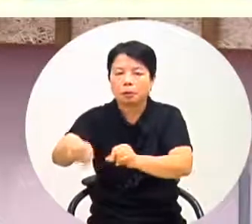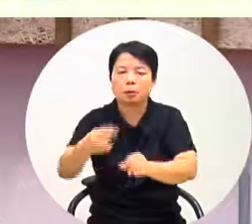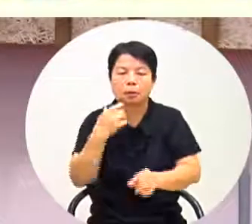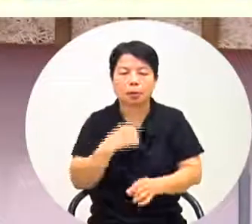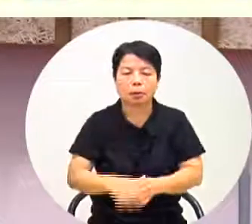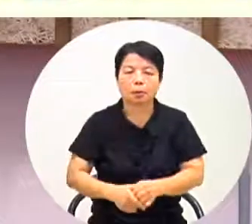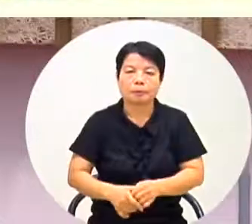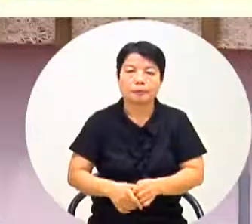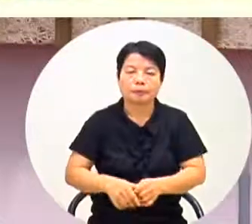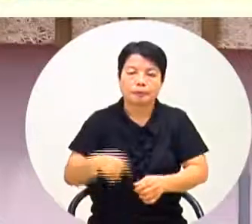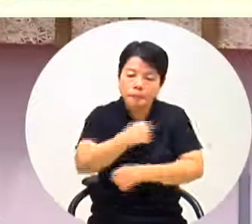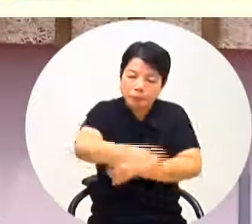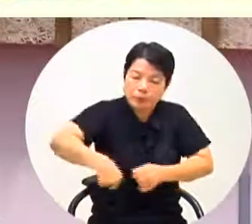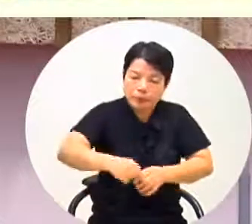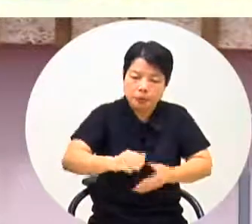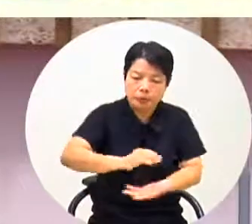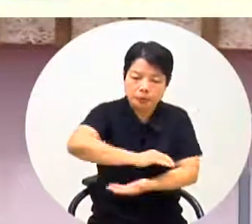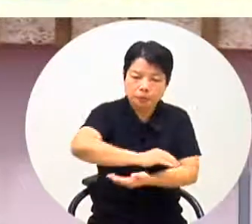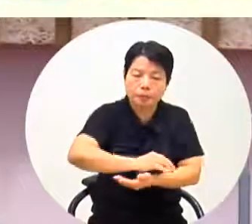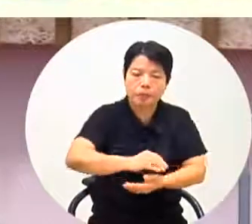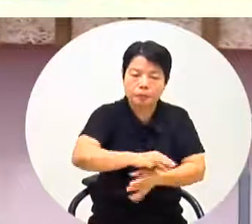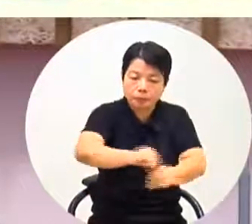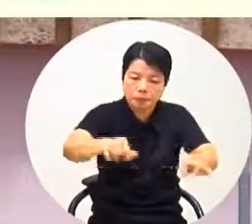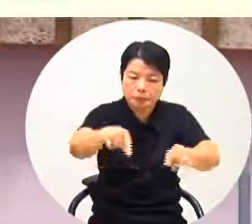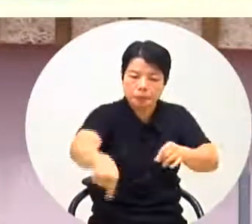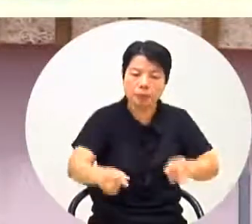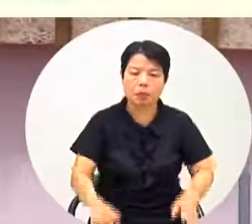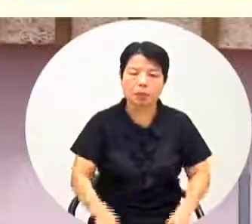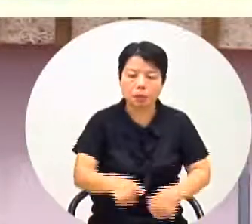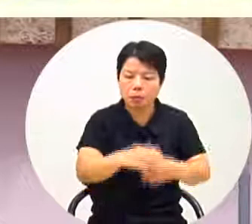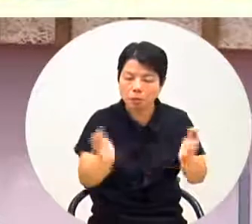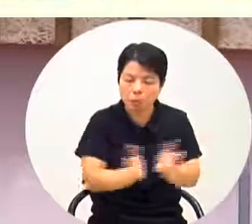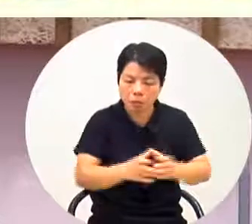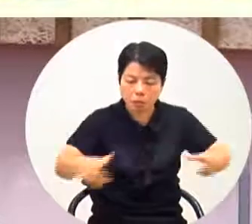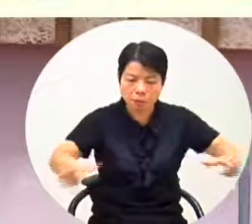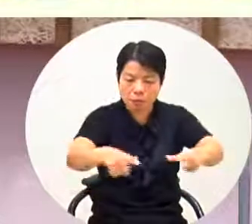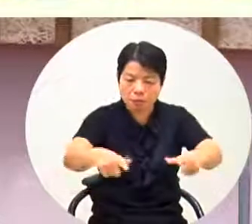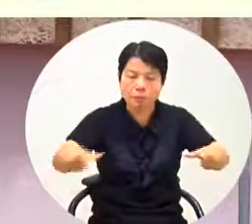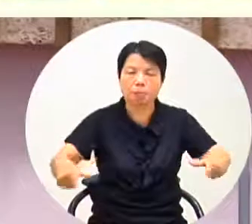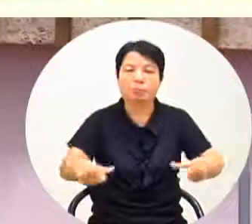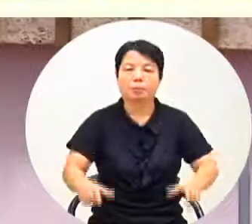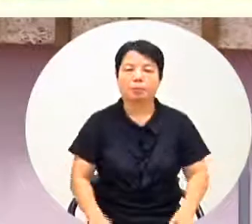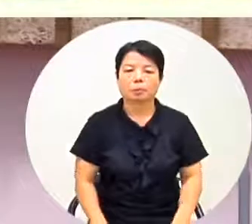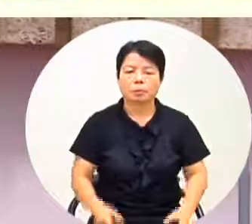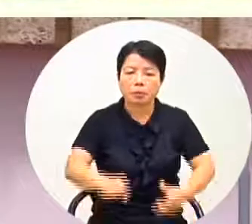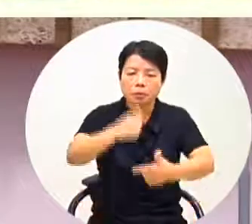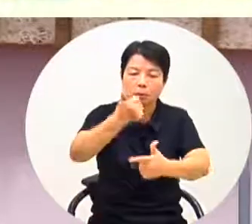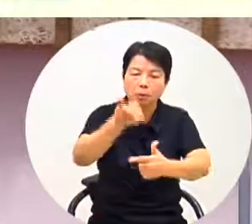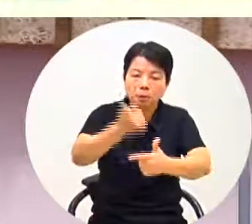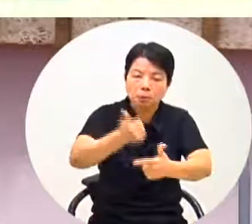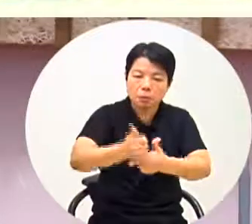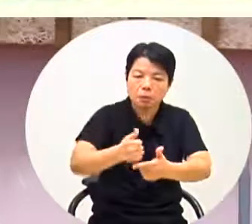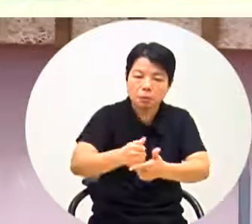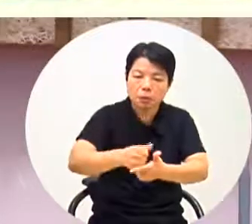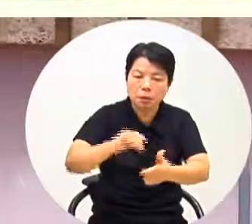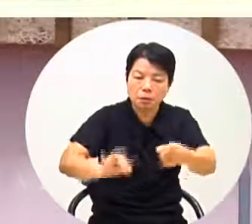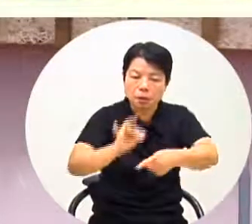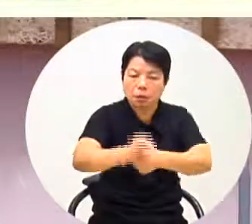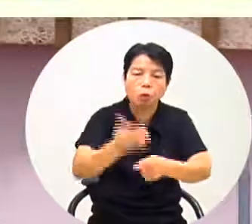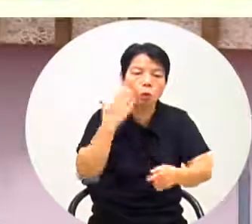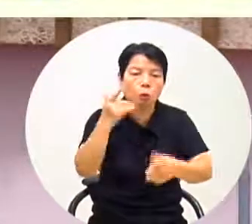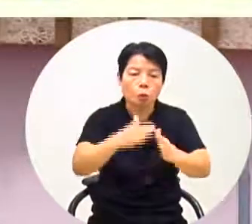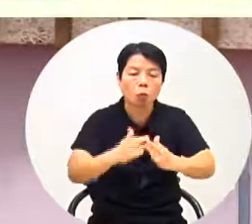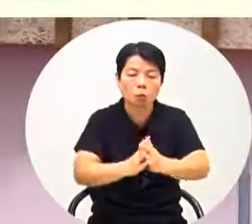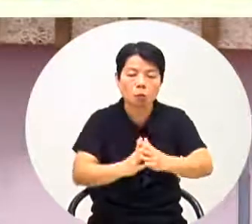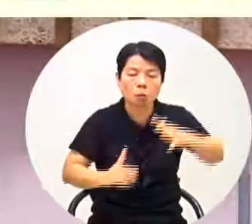那容积率就等于是容量。那建蔽率呢，影响的大概是你要去套天厝的时